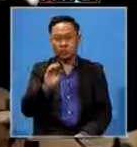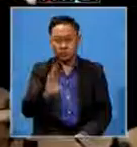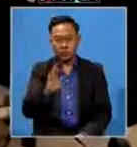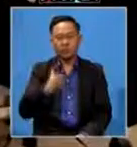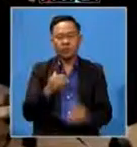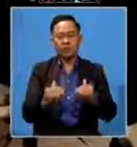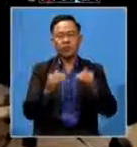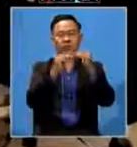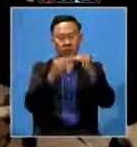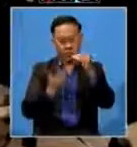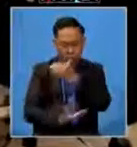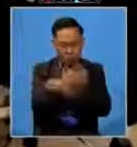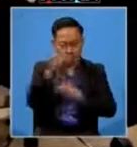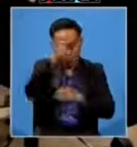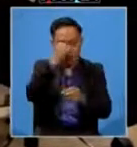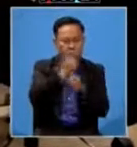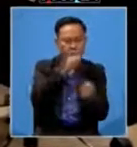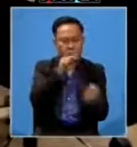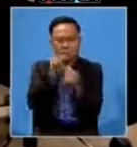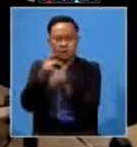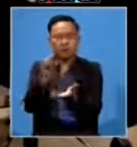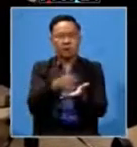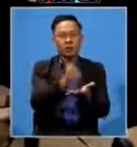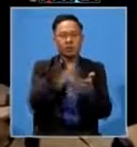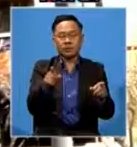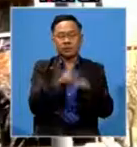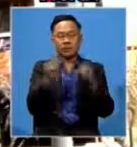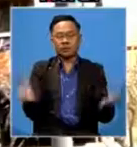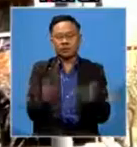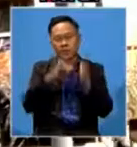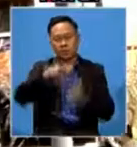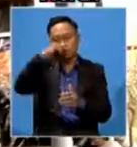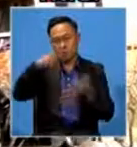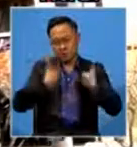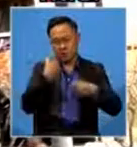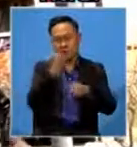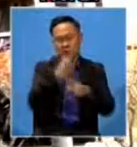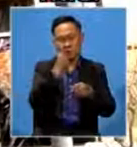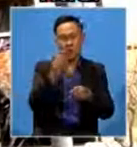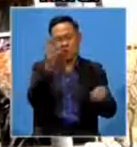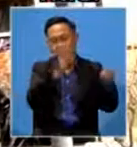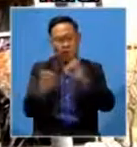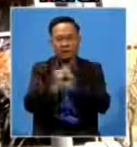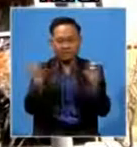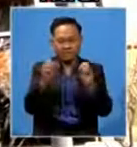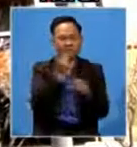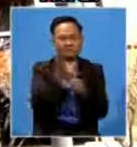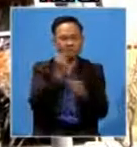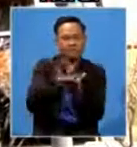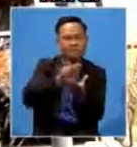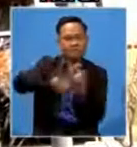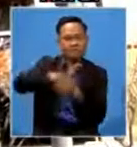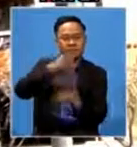มกันในการเข้าถึงตำแหน่งงานเป็นการส่งเสริมให้คนไทยทุกคนมีงานทำมีรายได้ดำรงชีพได้รับความคุ้ม